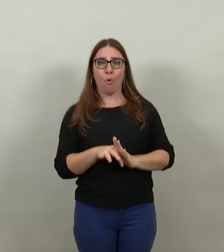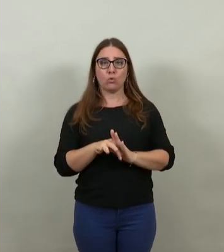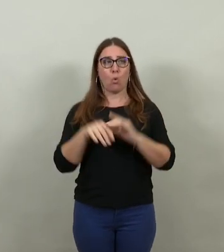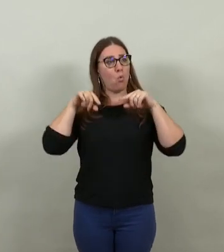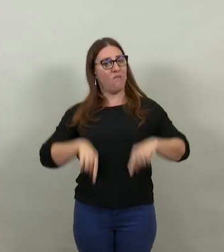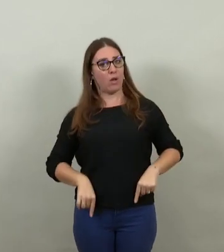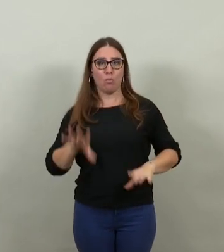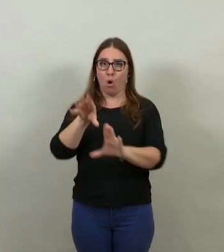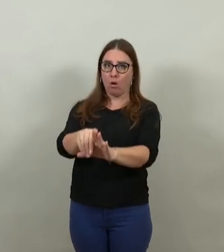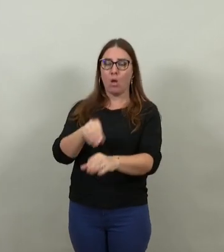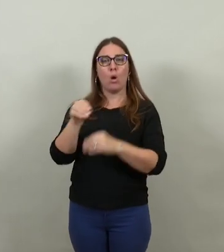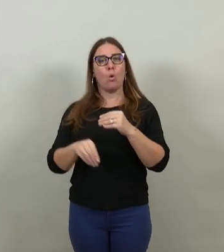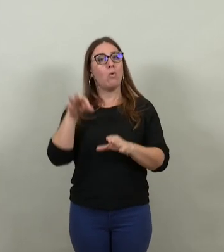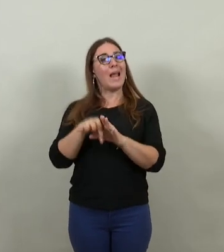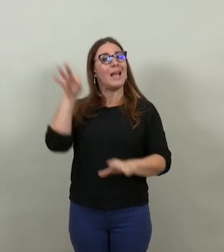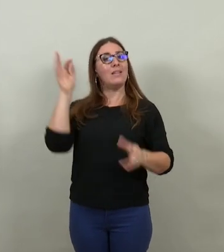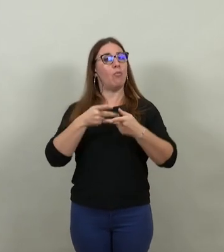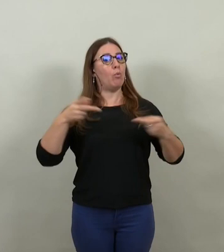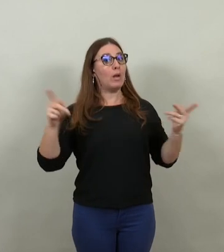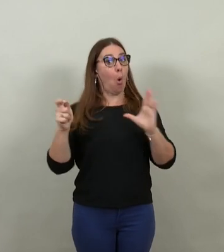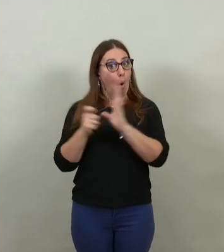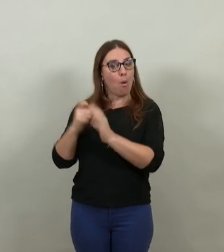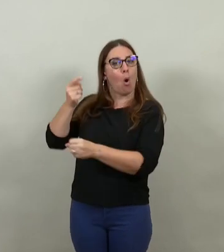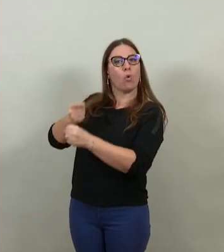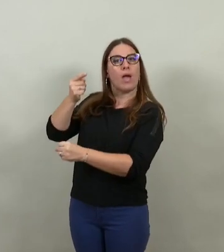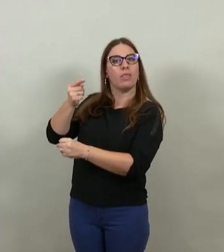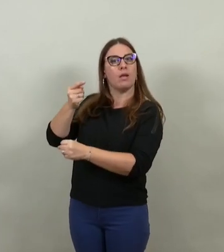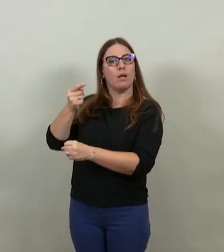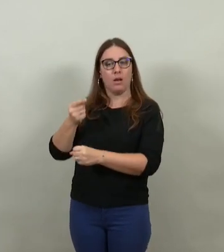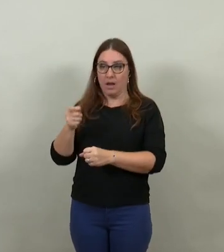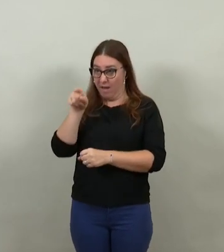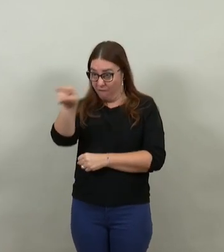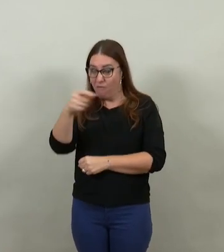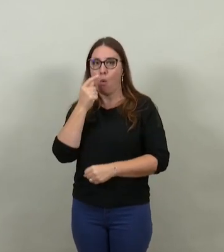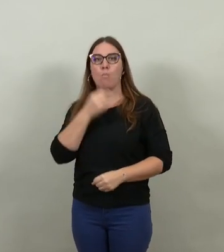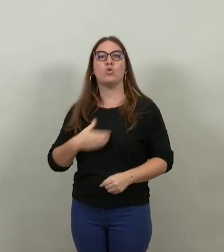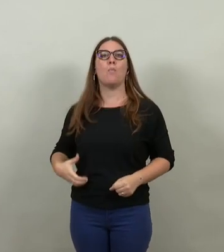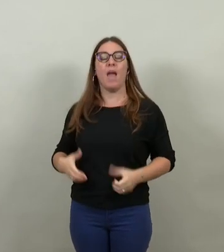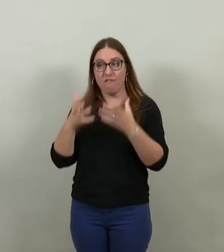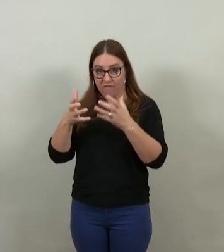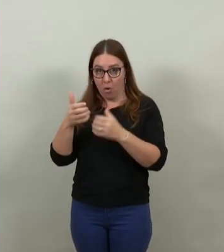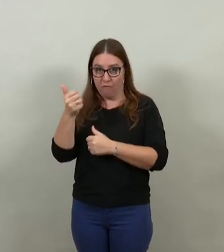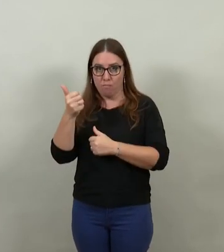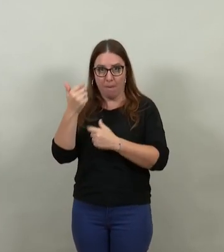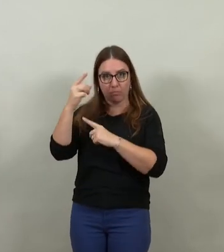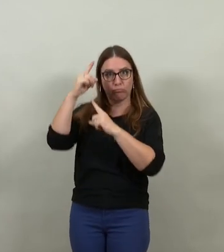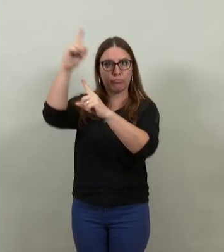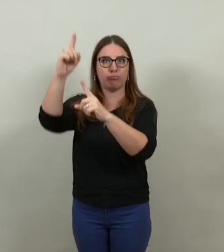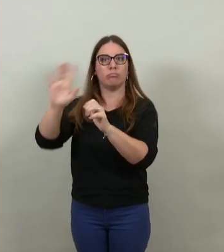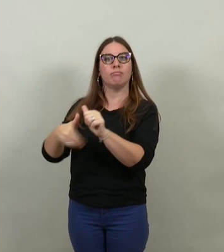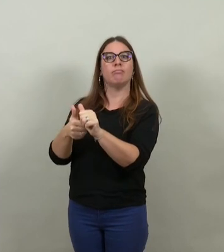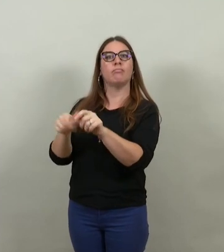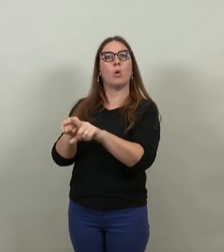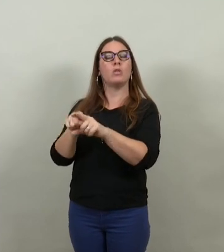gouvernement ou un mandat électif public au moment des faits et et de demander à vous Monsieur le Maire de porter cette interpellation et de nous rendre compte des